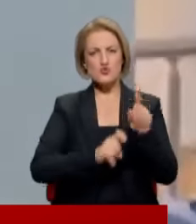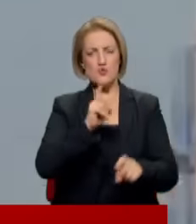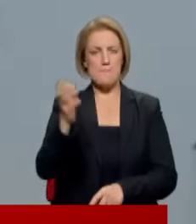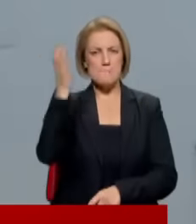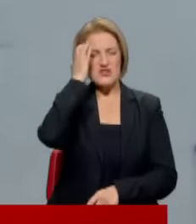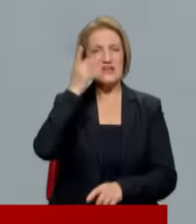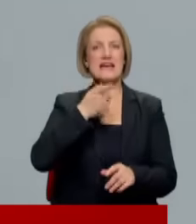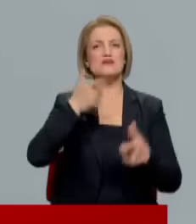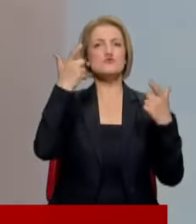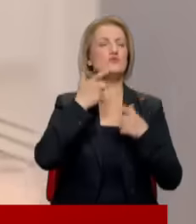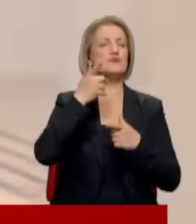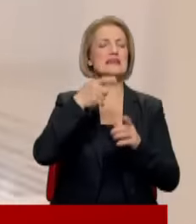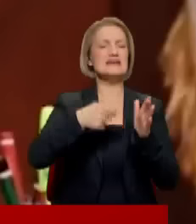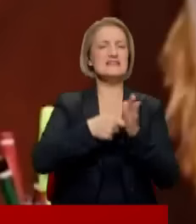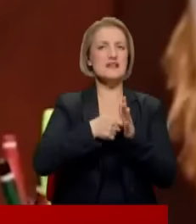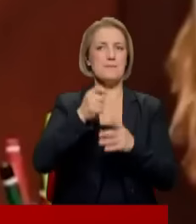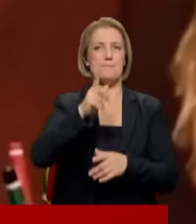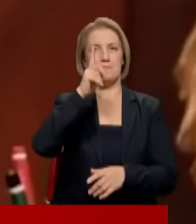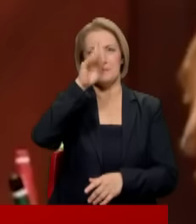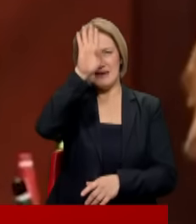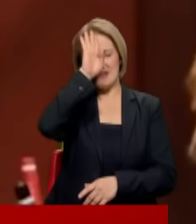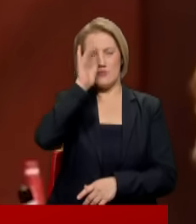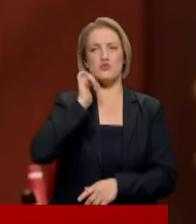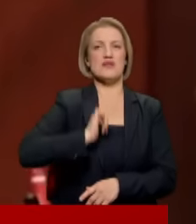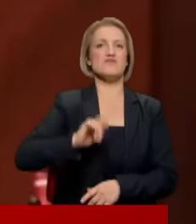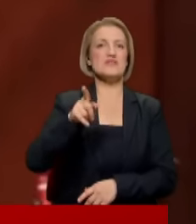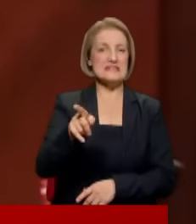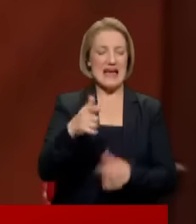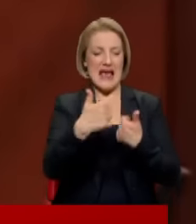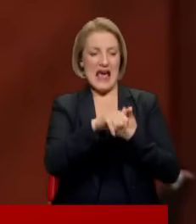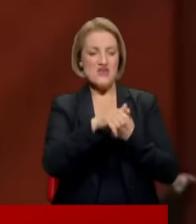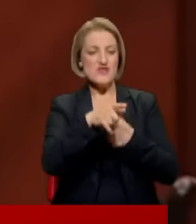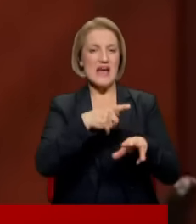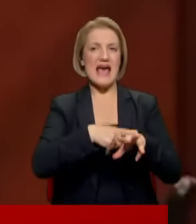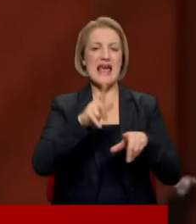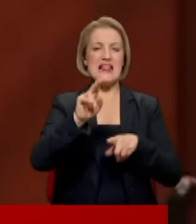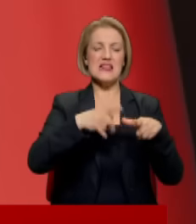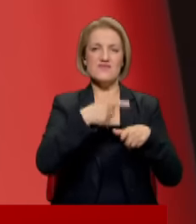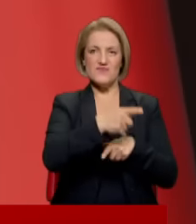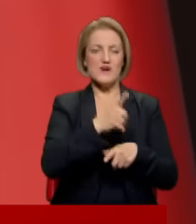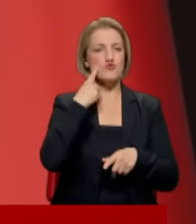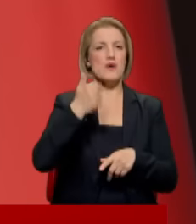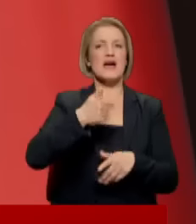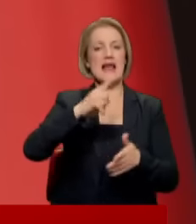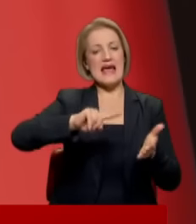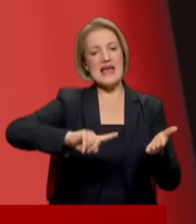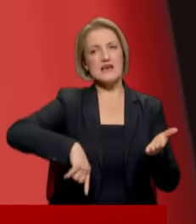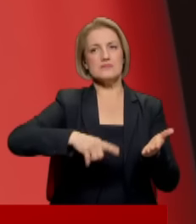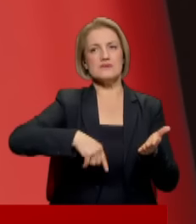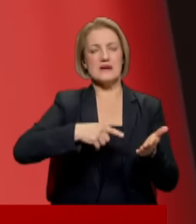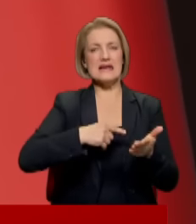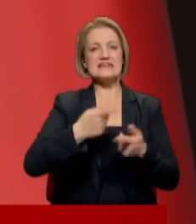başındaki isim İstanbul Cumhuriyet Başsavcısı Akın gürleyin eşi Elif Gülşah Gürlek Cumhurbaşkanı Erdoğan'ın imzasıyla